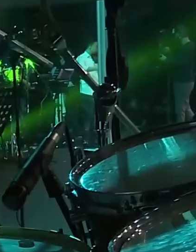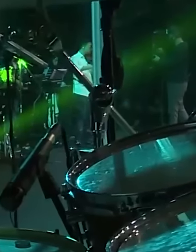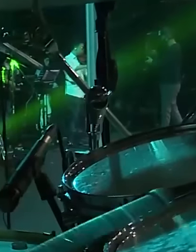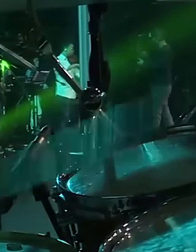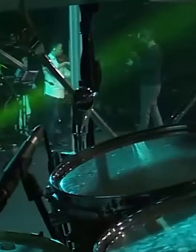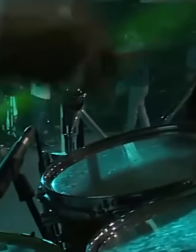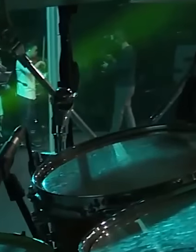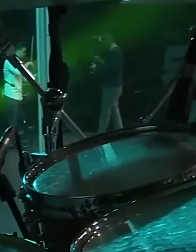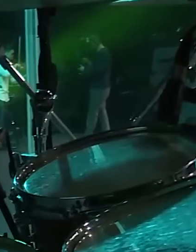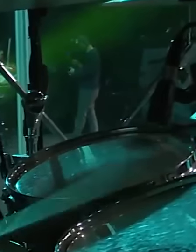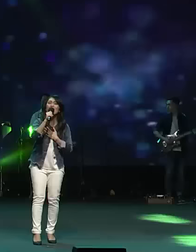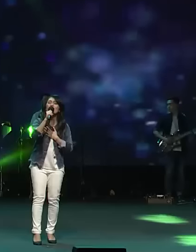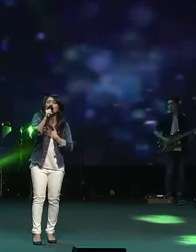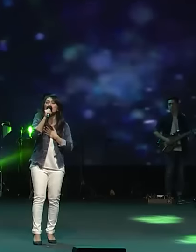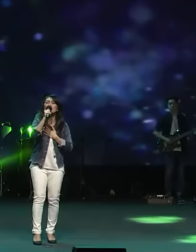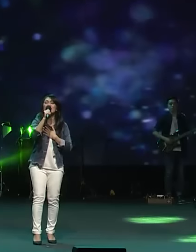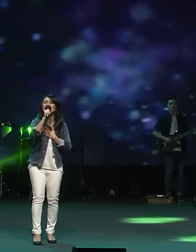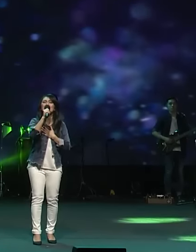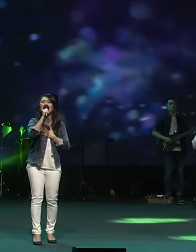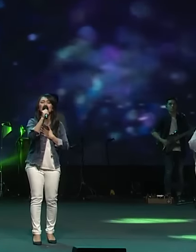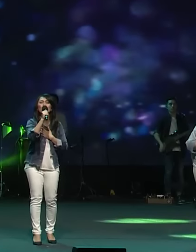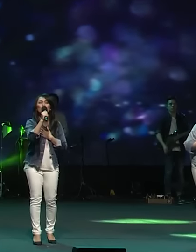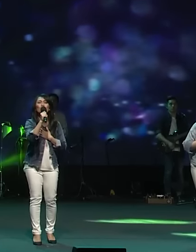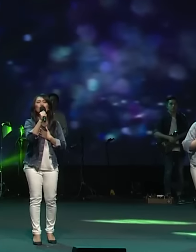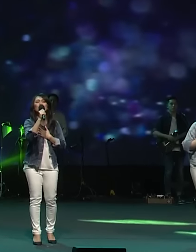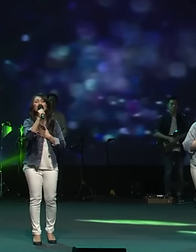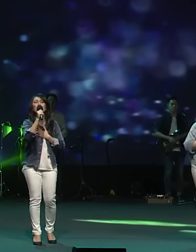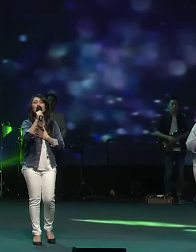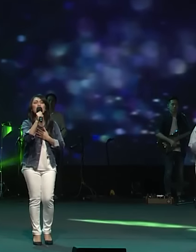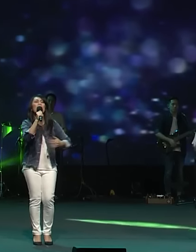Ku percaya mujizatmu